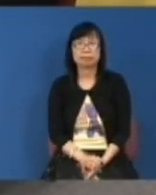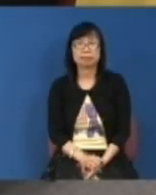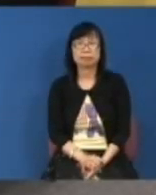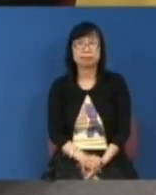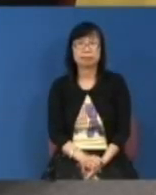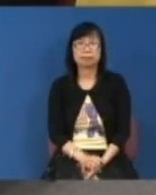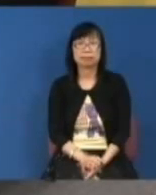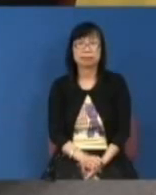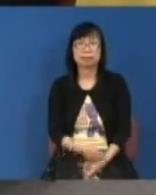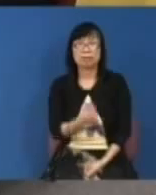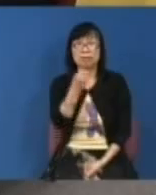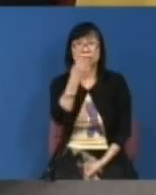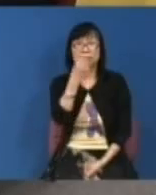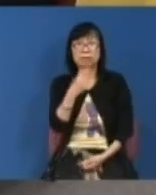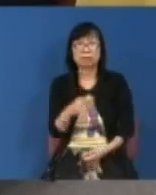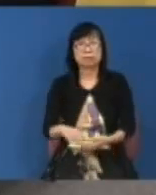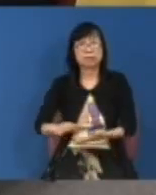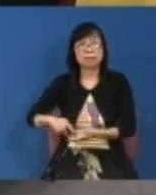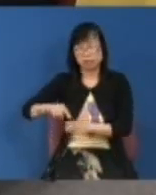係咪？香港窮人越嚟越多，